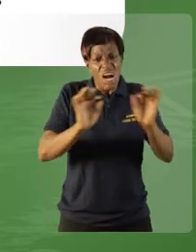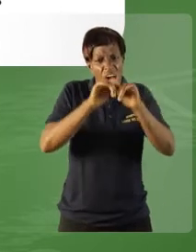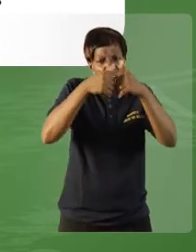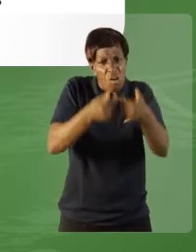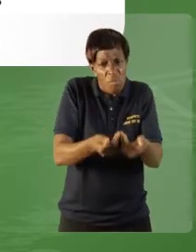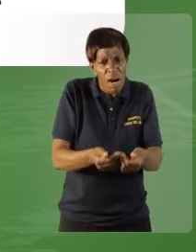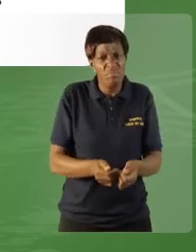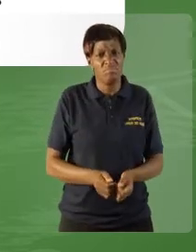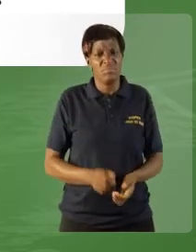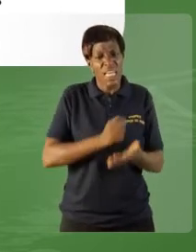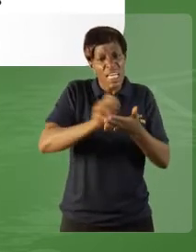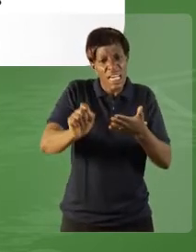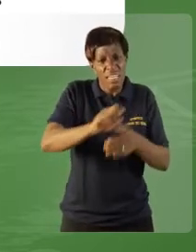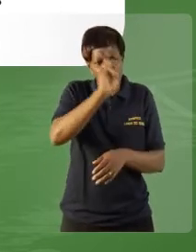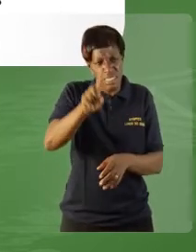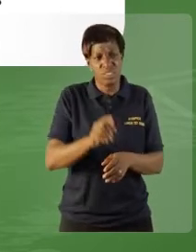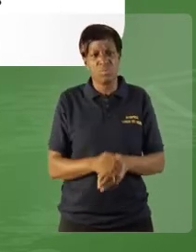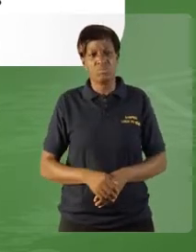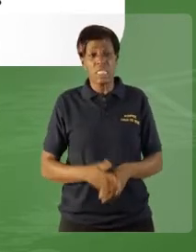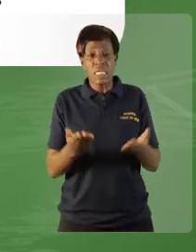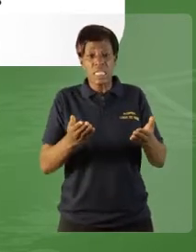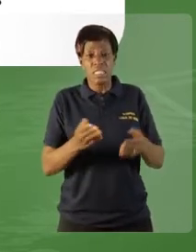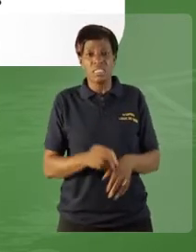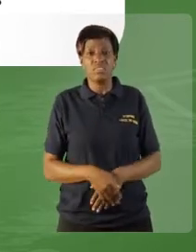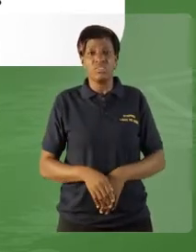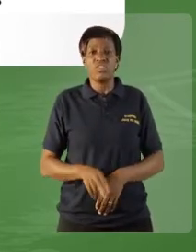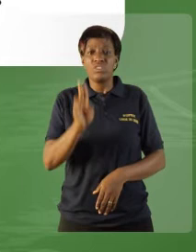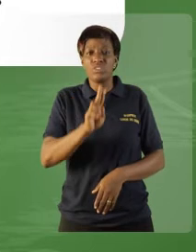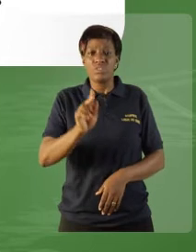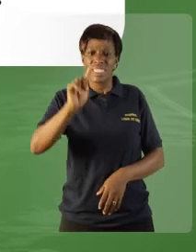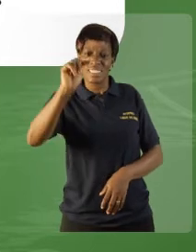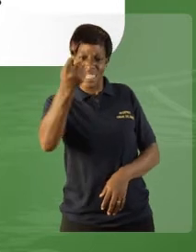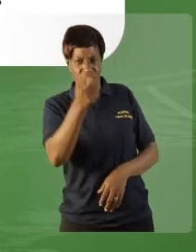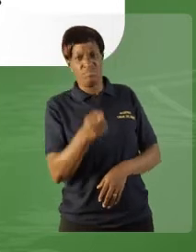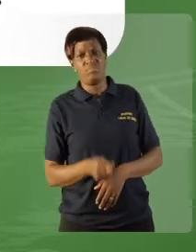On utilise T' au lieu de tu.